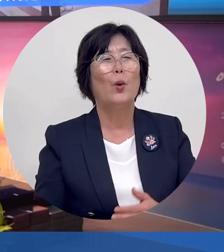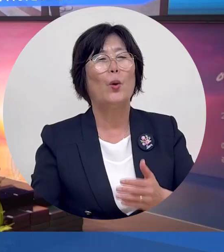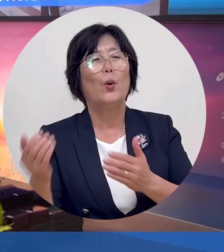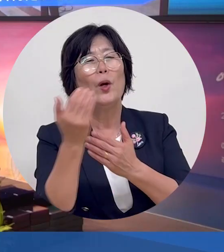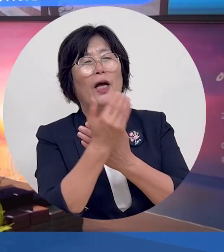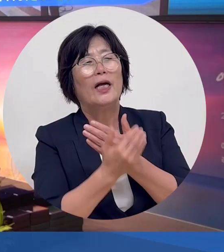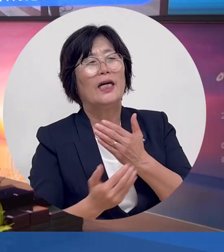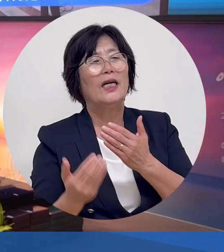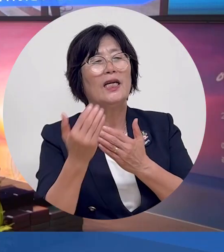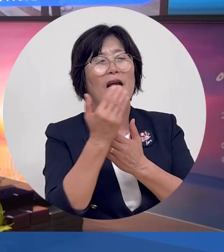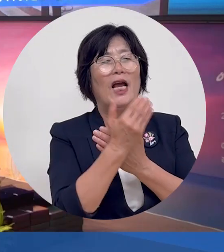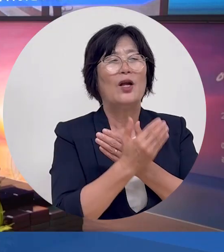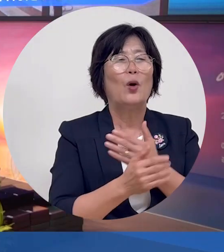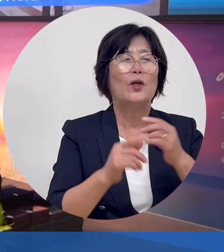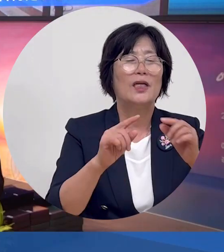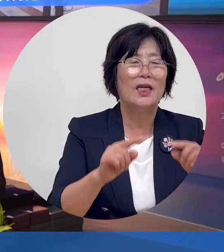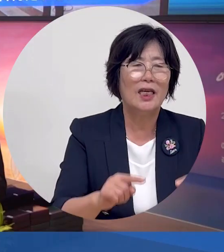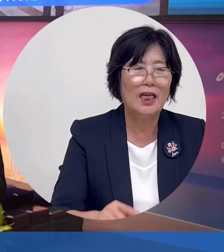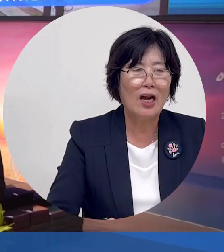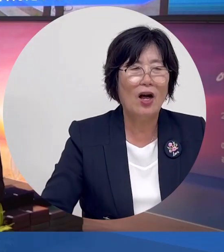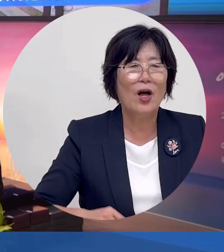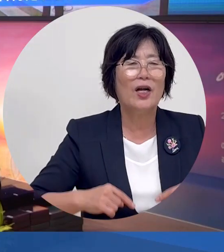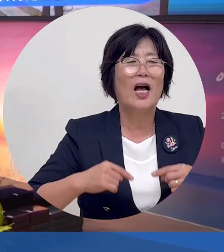그곳 은혜로